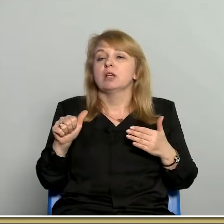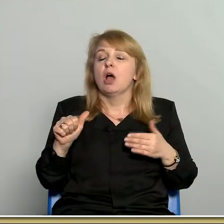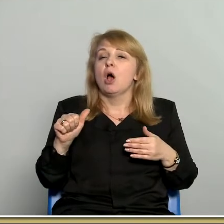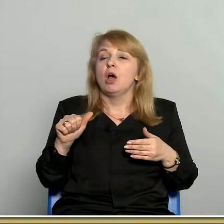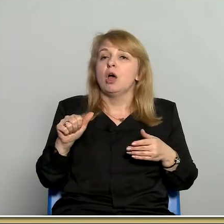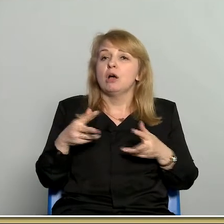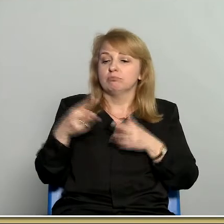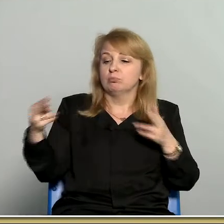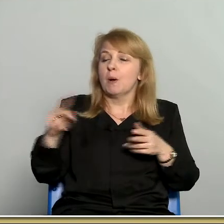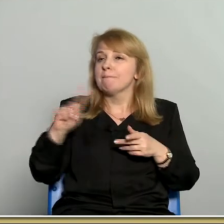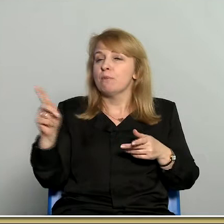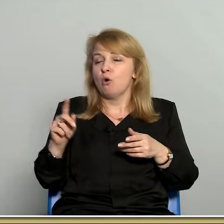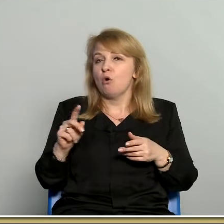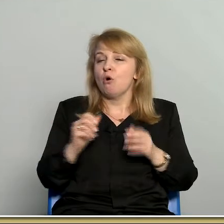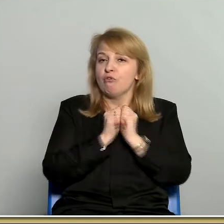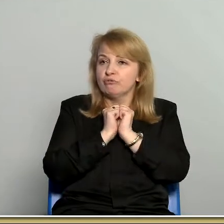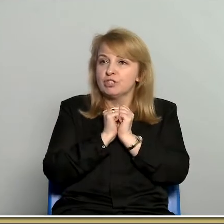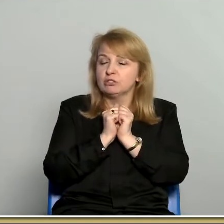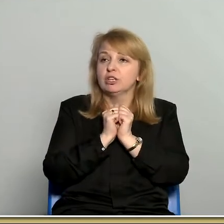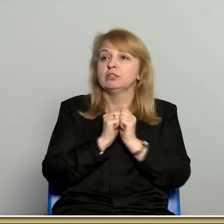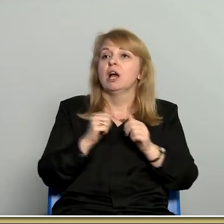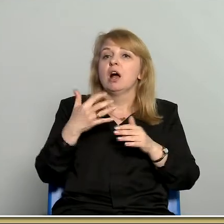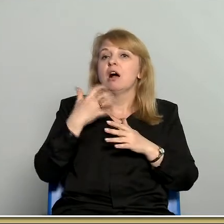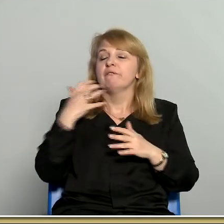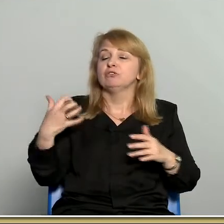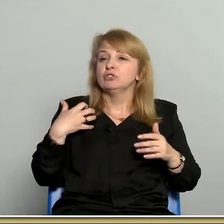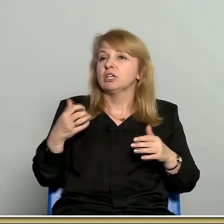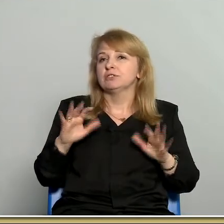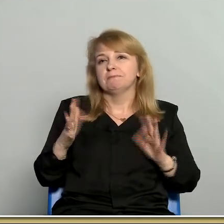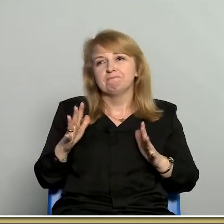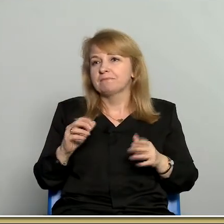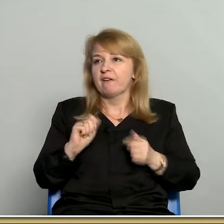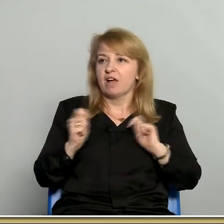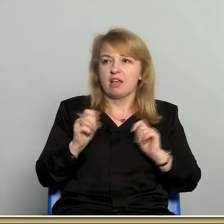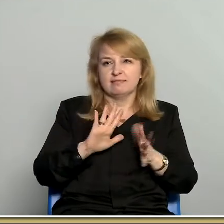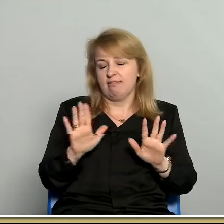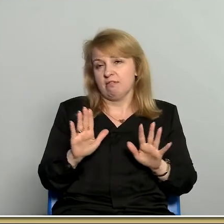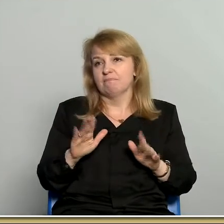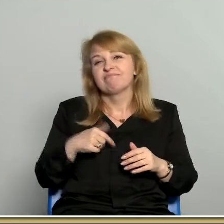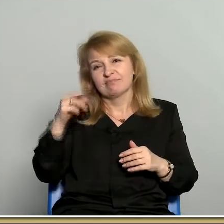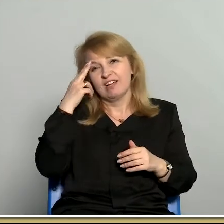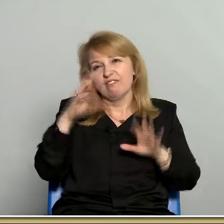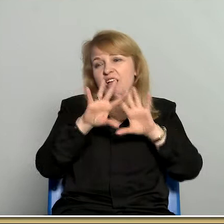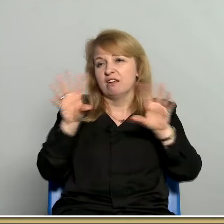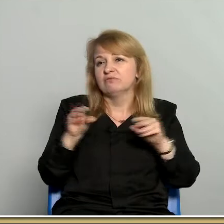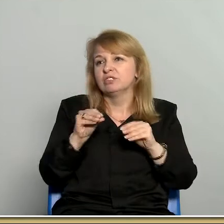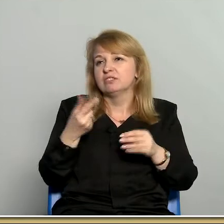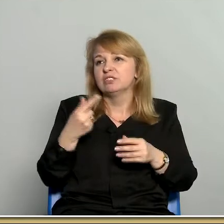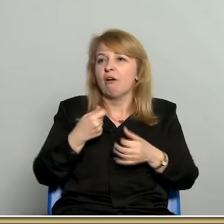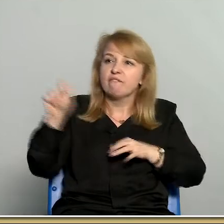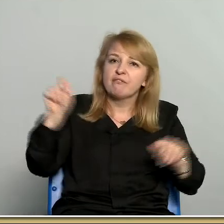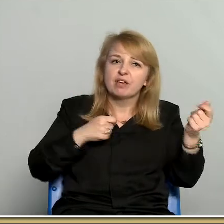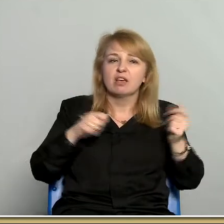okresie września, aniżeli w okresie wakacyjnym. Myślę, że ze zrozumiałych też dla wszystkich